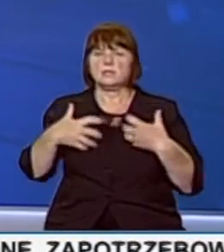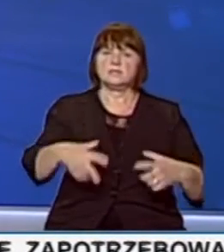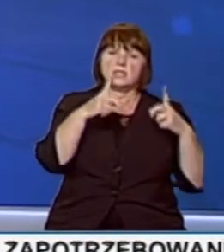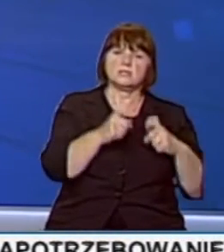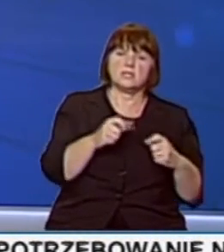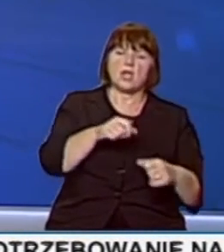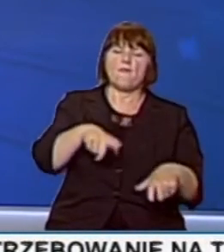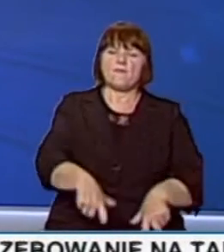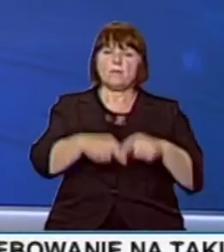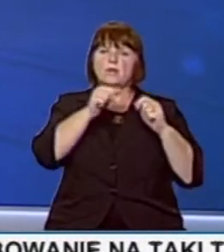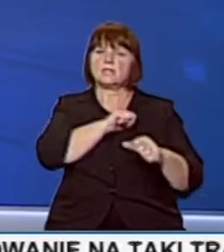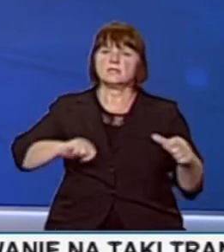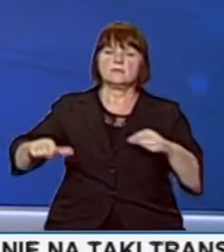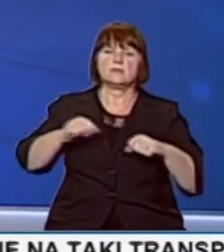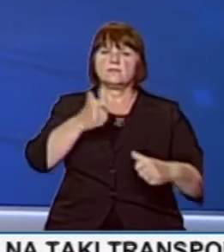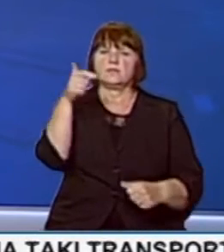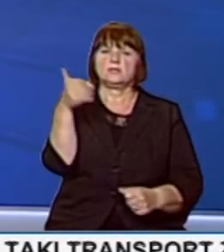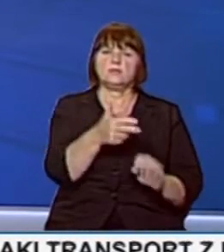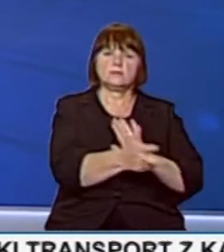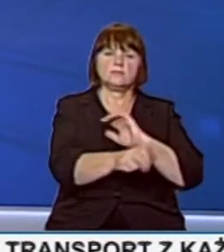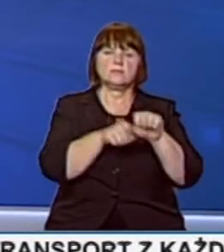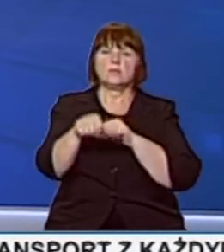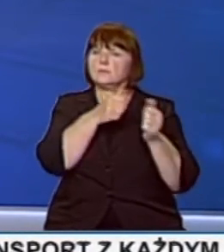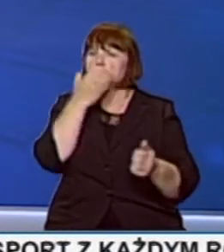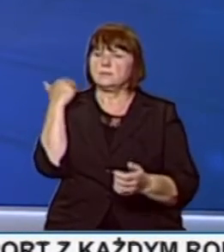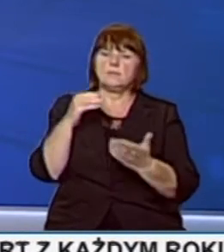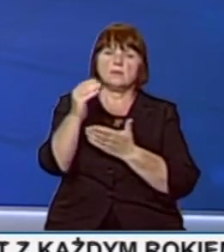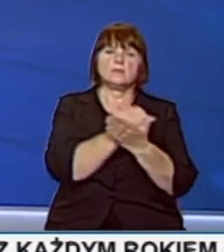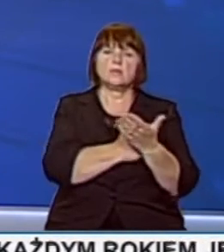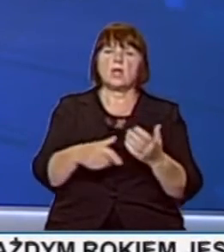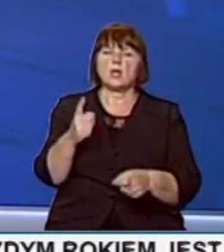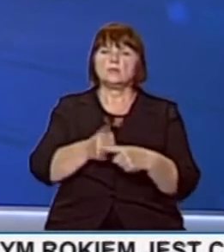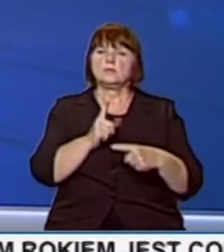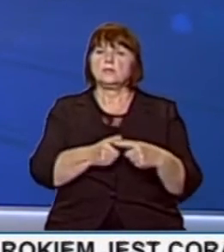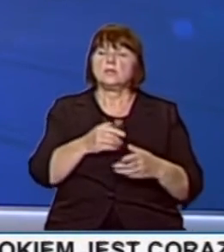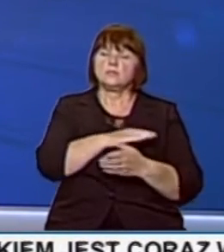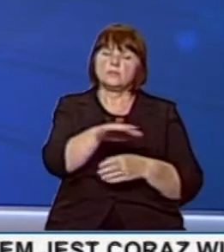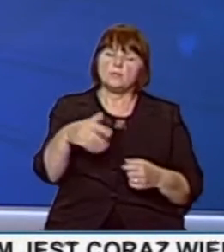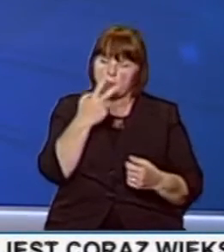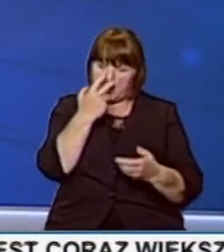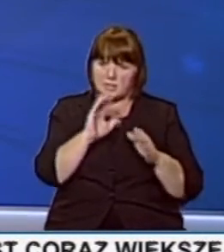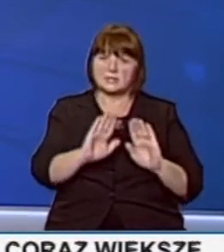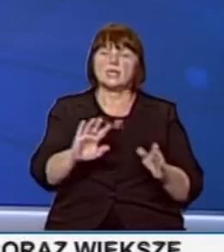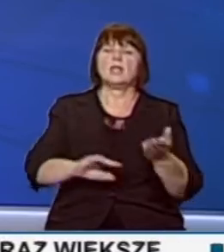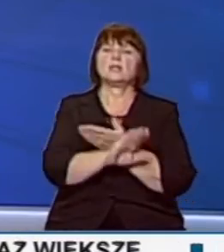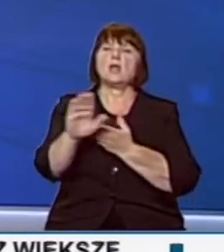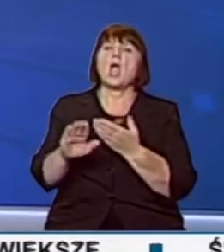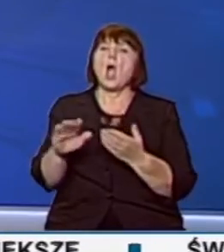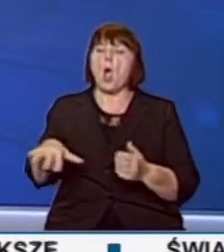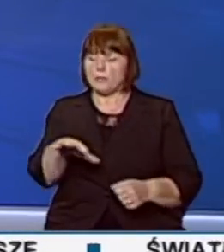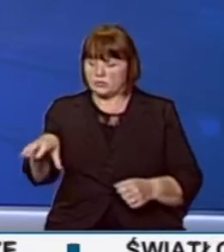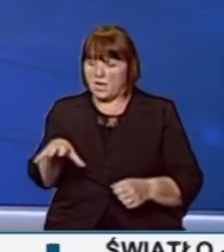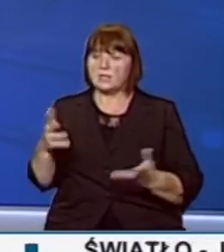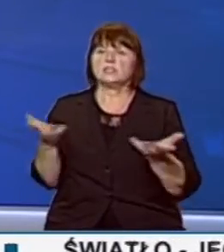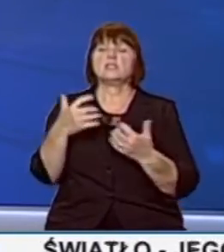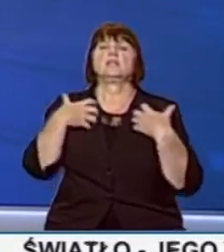wyborach samorządowych w 2018 roku. Choć jeszcze nie ma programu, jego członkowie przedstawili obszary, w których chcieliby wprowadzić zmiany. Martyna